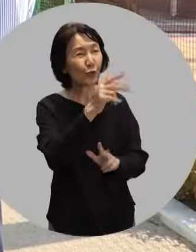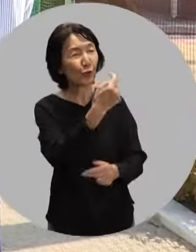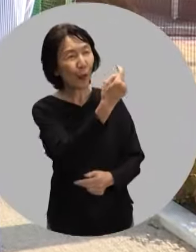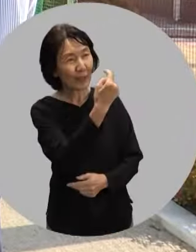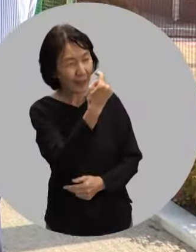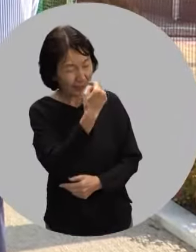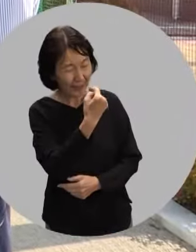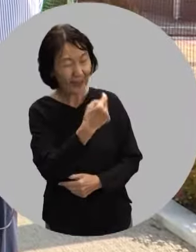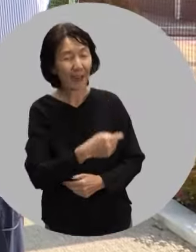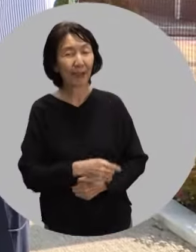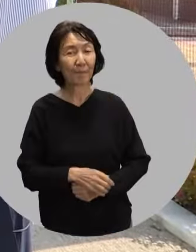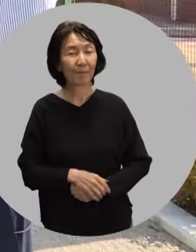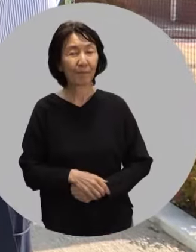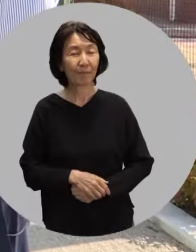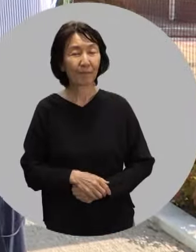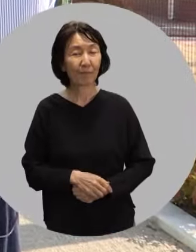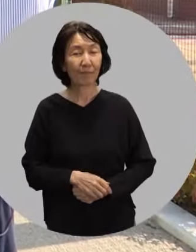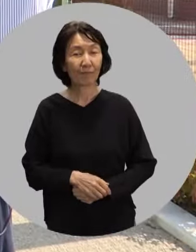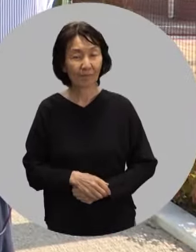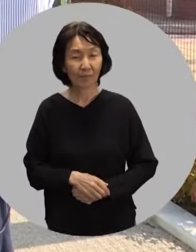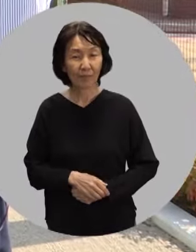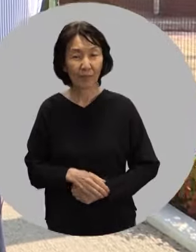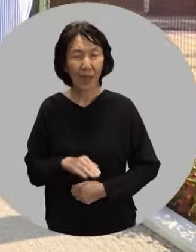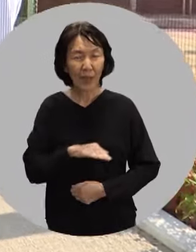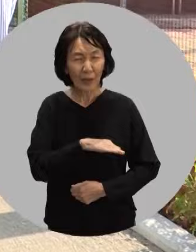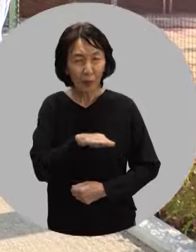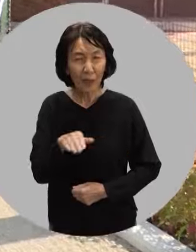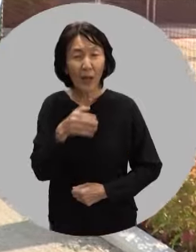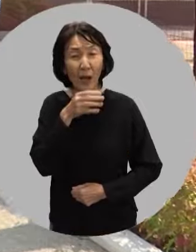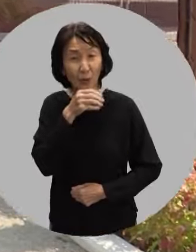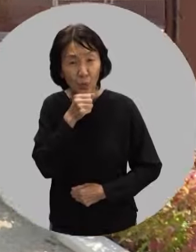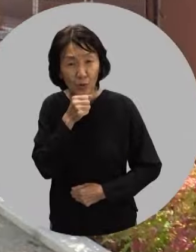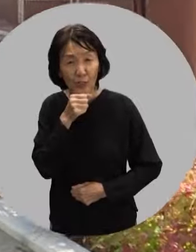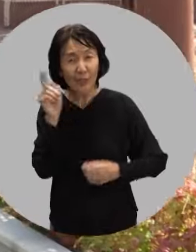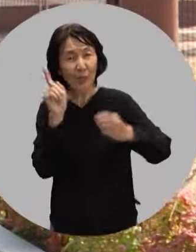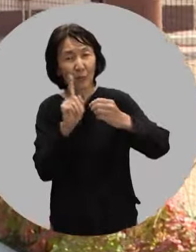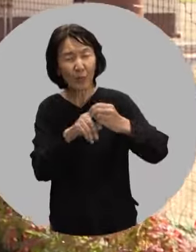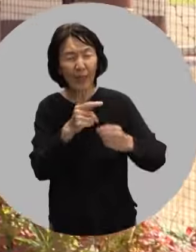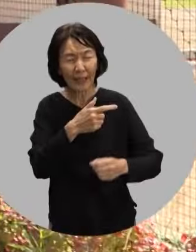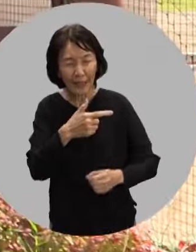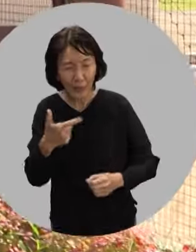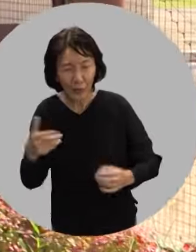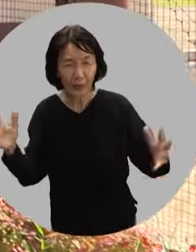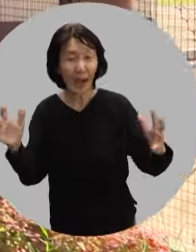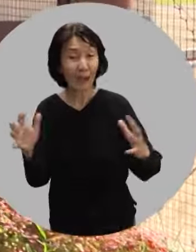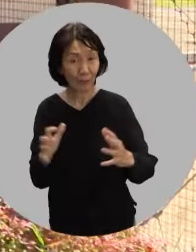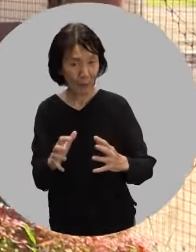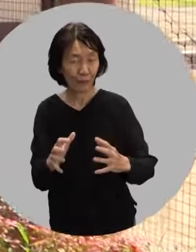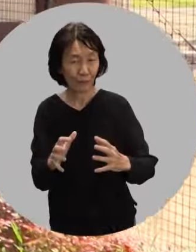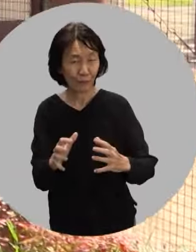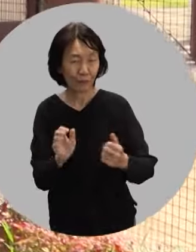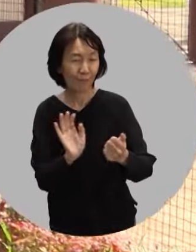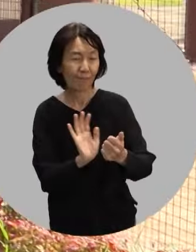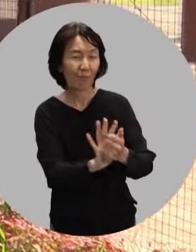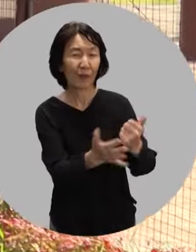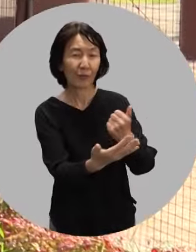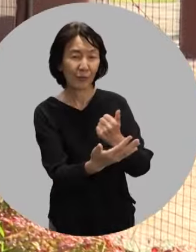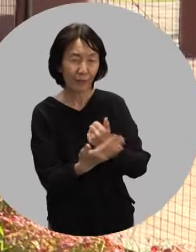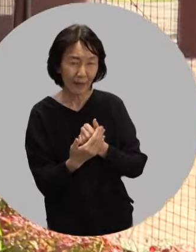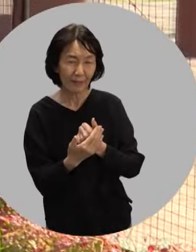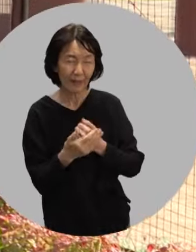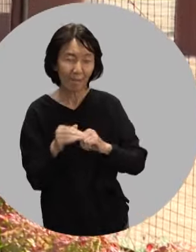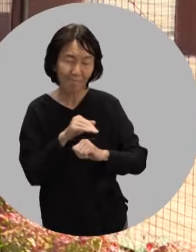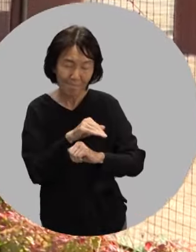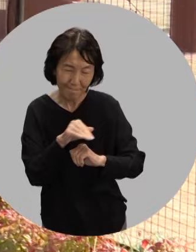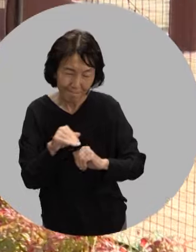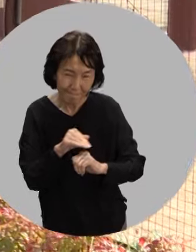教えていただけますか？ はい、公園につきましてはいろいろな世代の方がさまざまな目的でご利用いただきますので、皆様譲り合